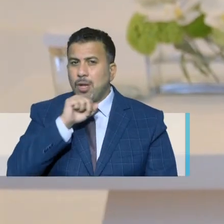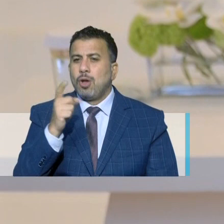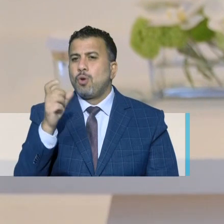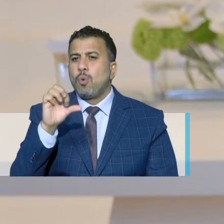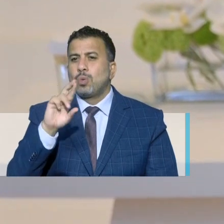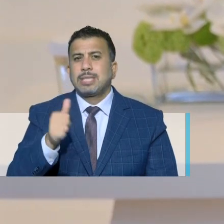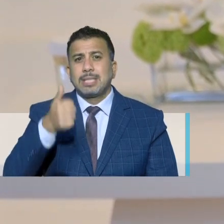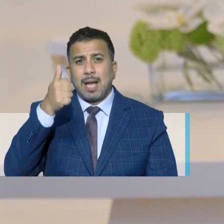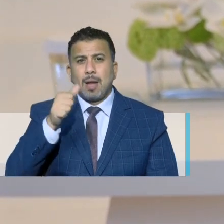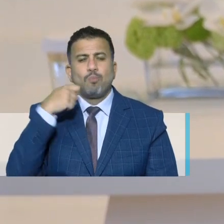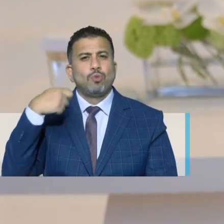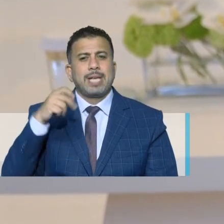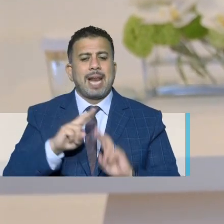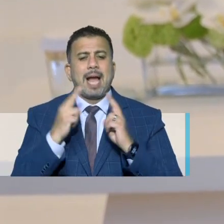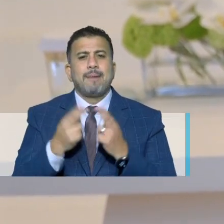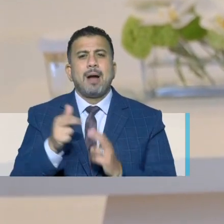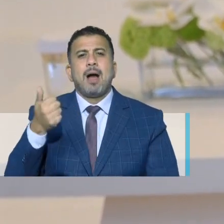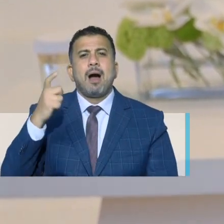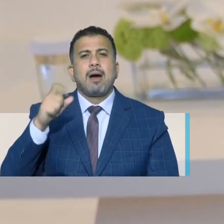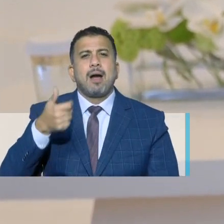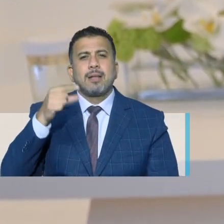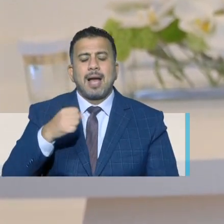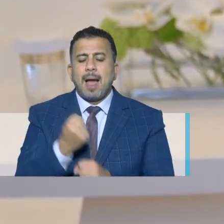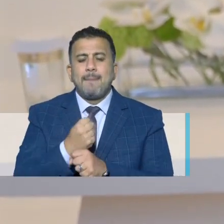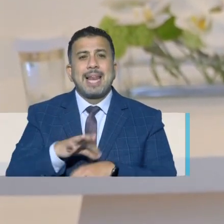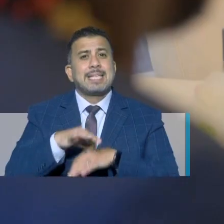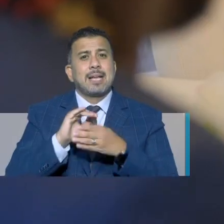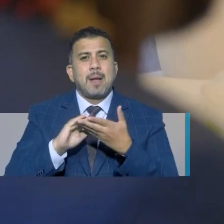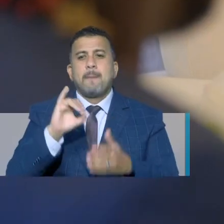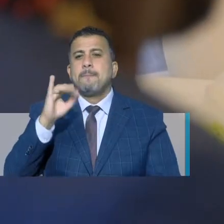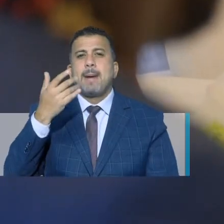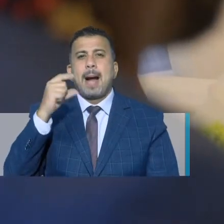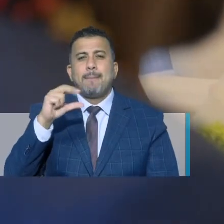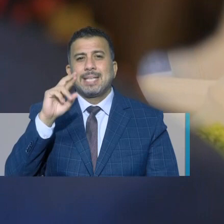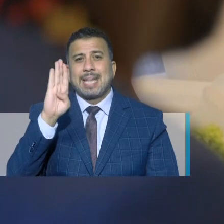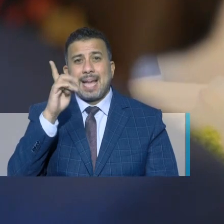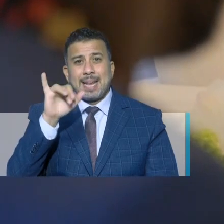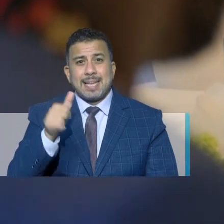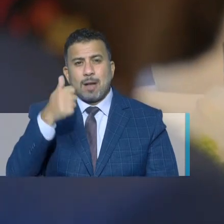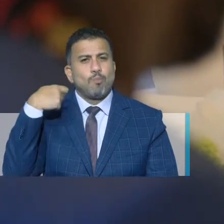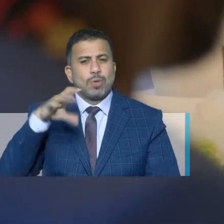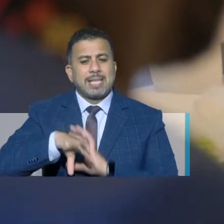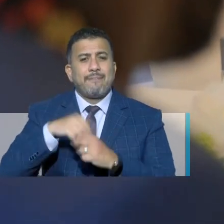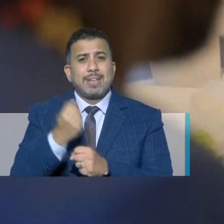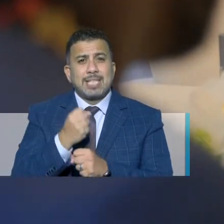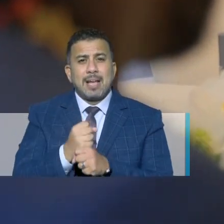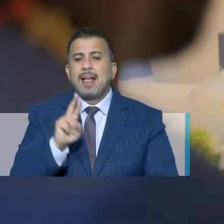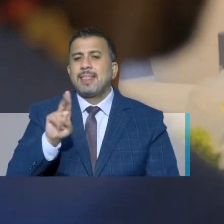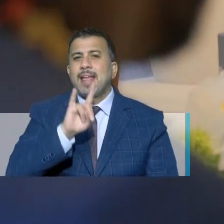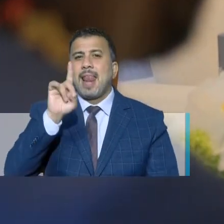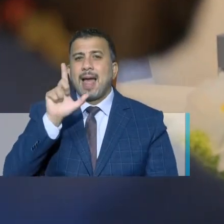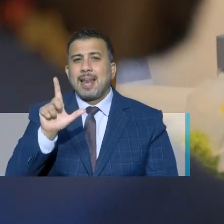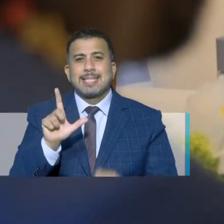بيرو مدير عام مؤسسه اراد للاعمال الانسانيه ومحمد زكريا المؤسس والمدير التنفيذي لمنظمه التلال